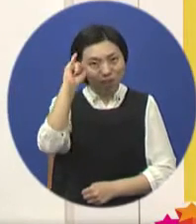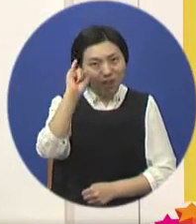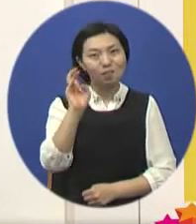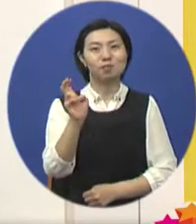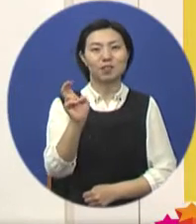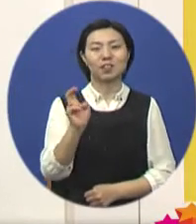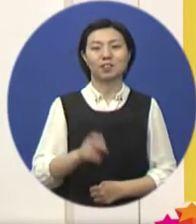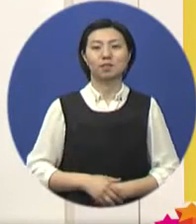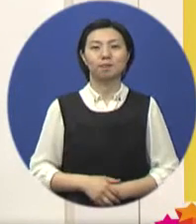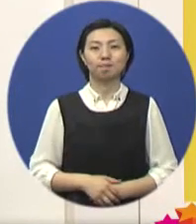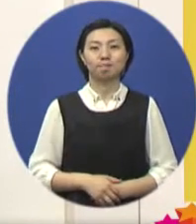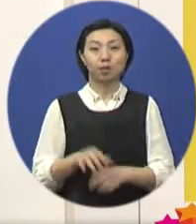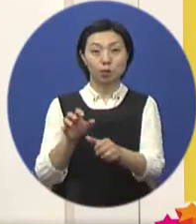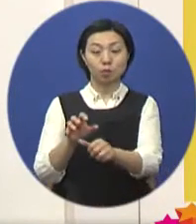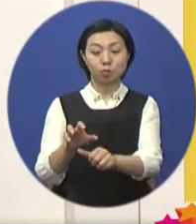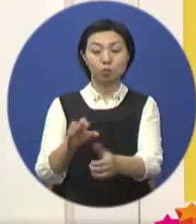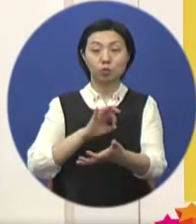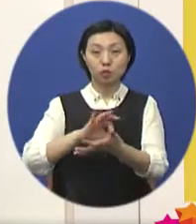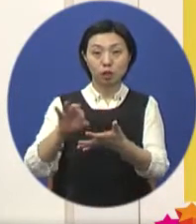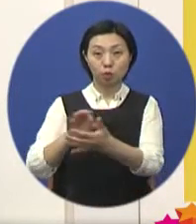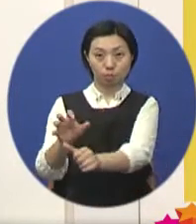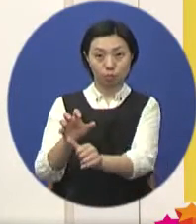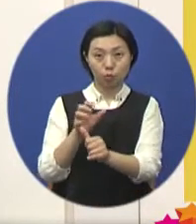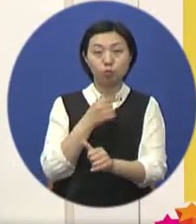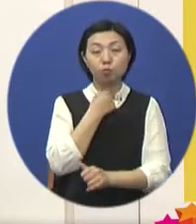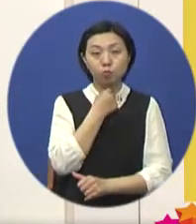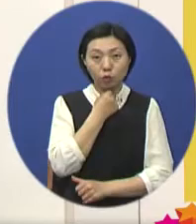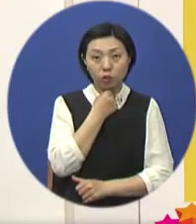자, 이용을 원하시는 분들은